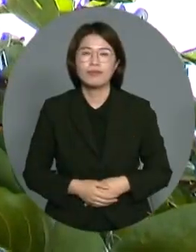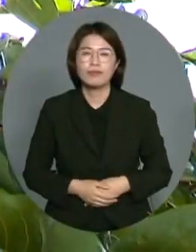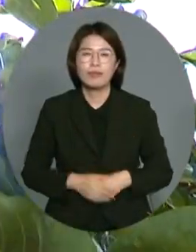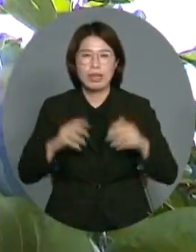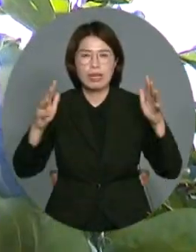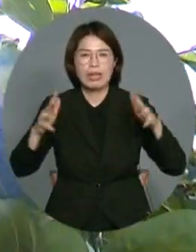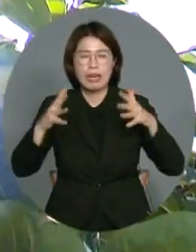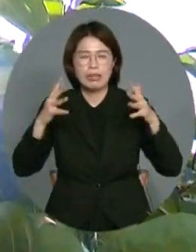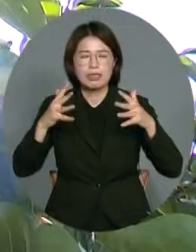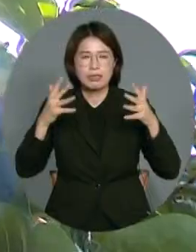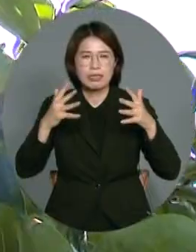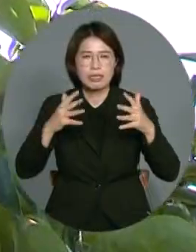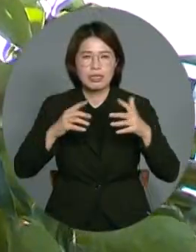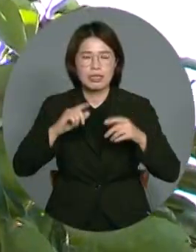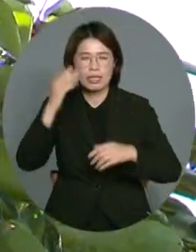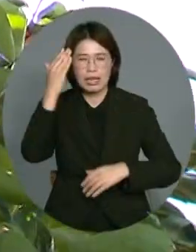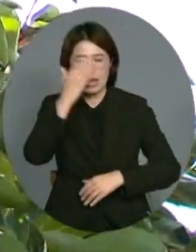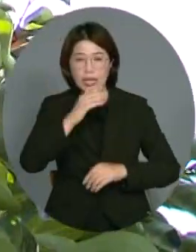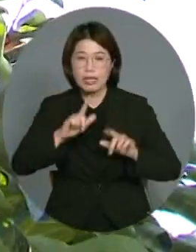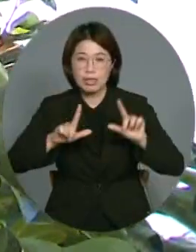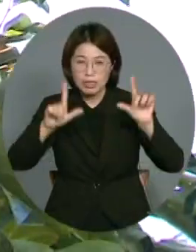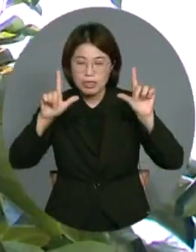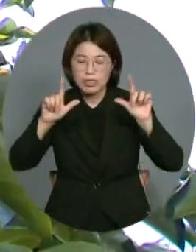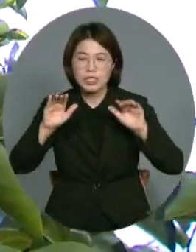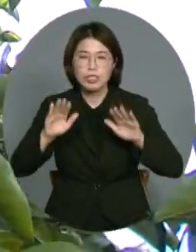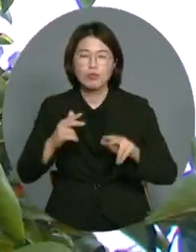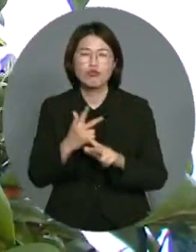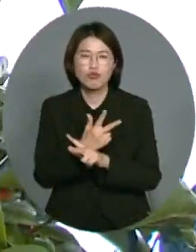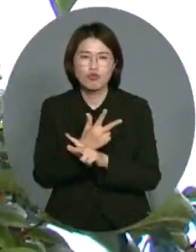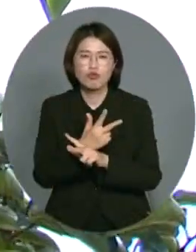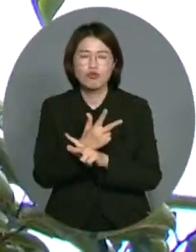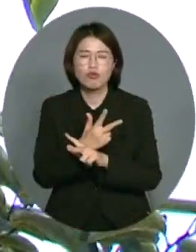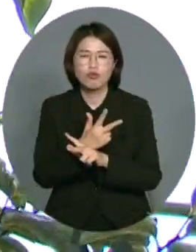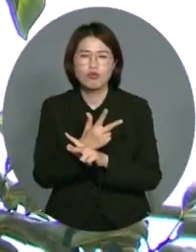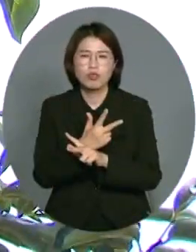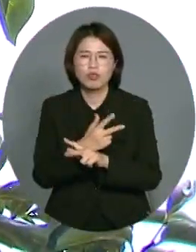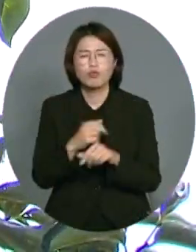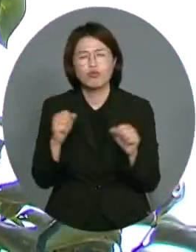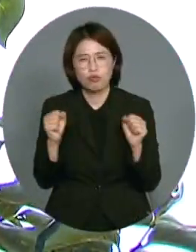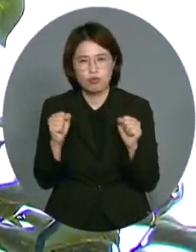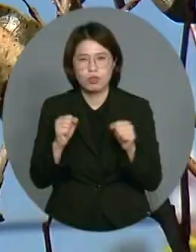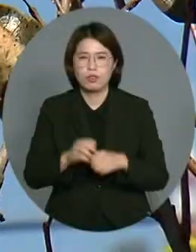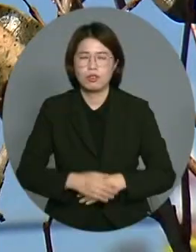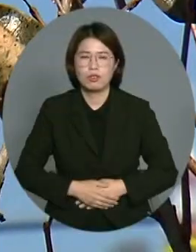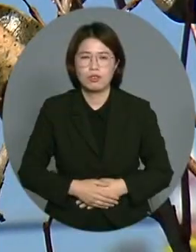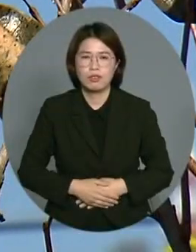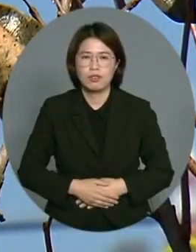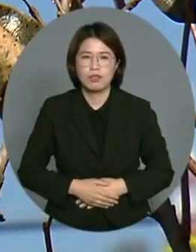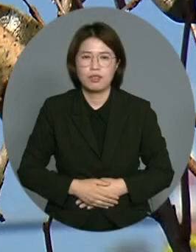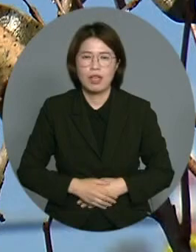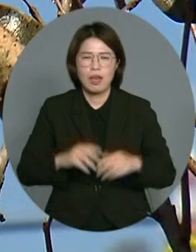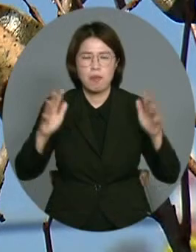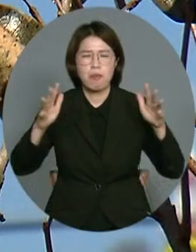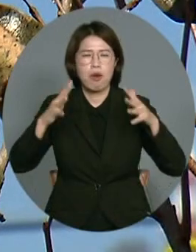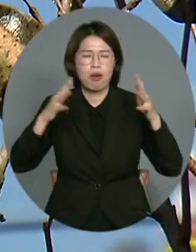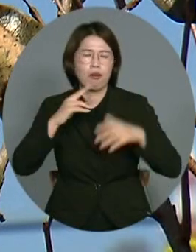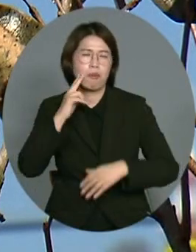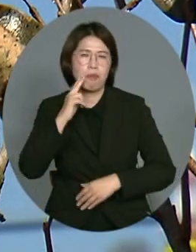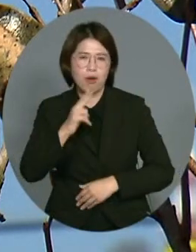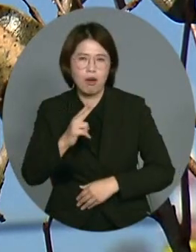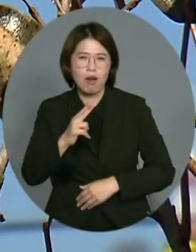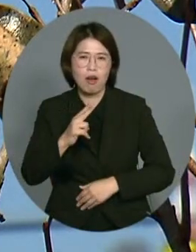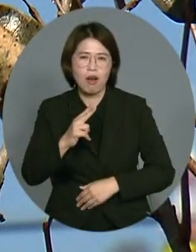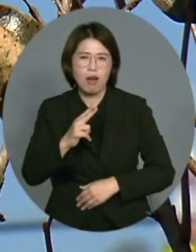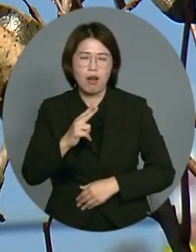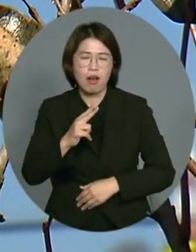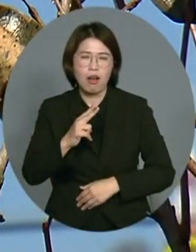가을의 청명함을 즐기려 했더니 이번 주는 계절이 무색하게 다소 추웠습니다. 특히 바람까지 강하게 불어